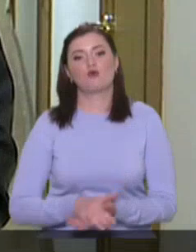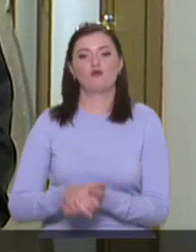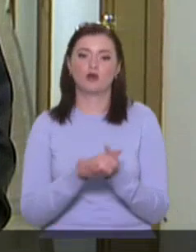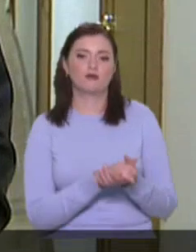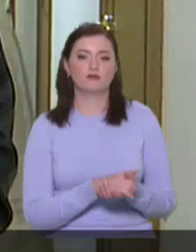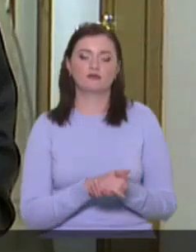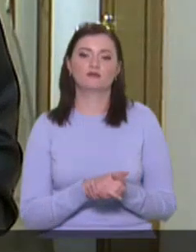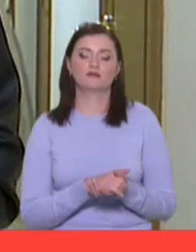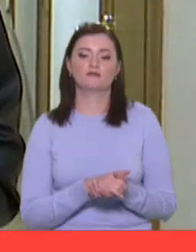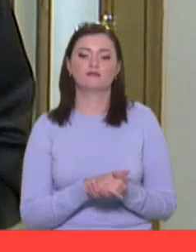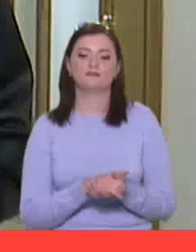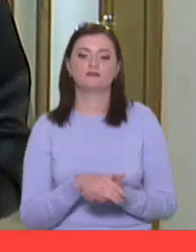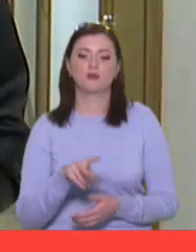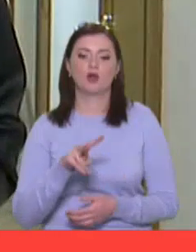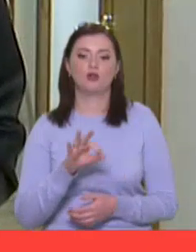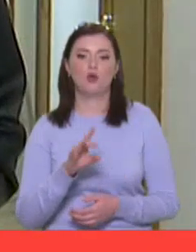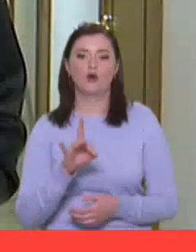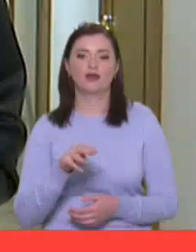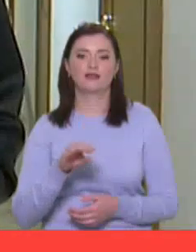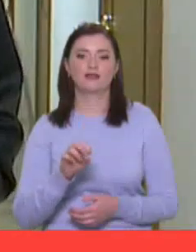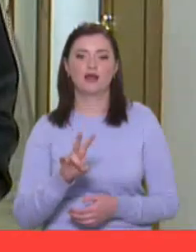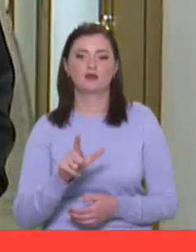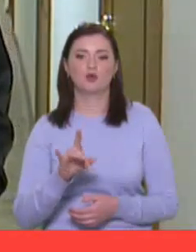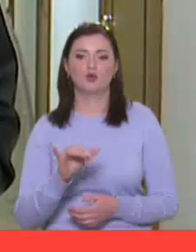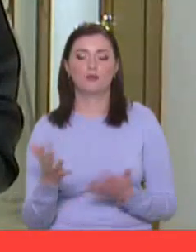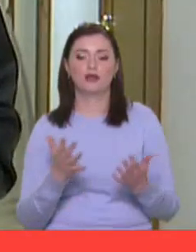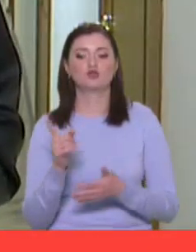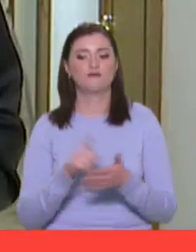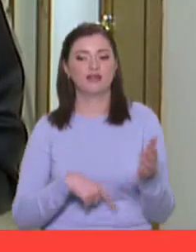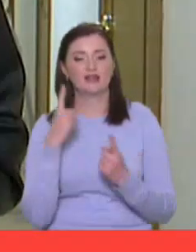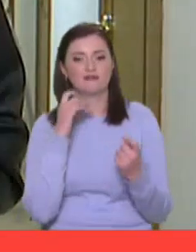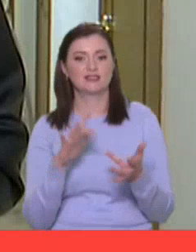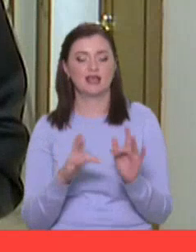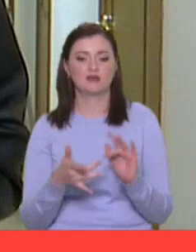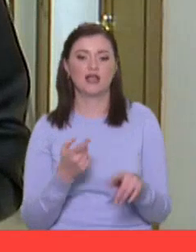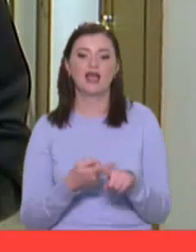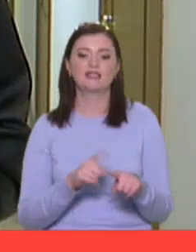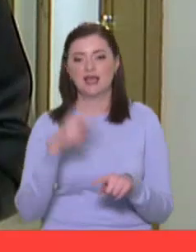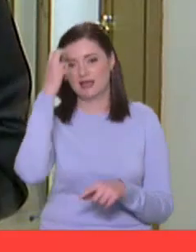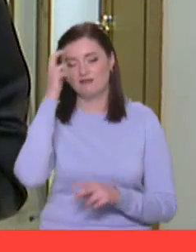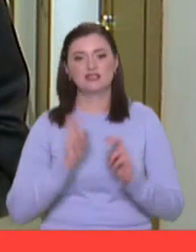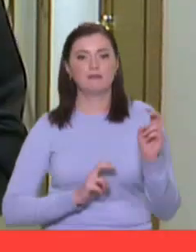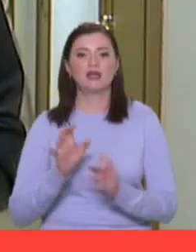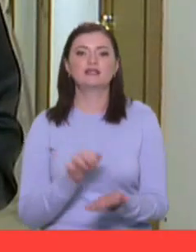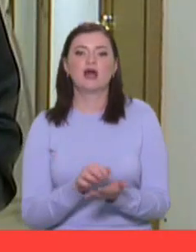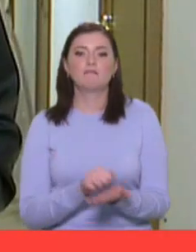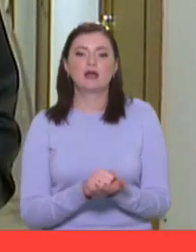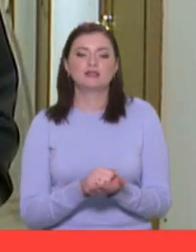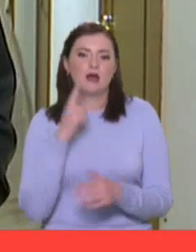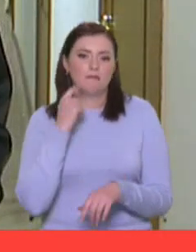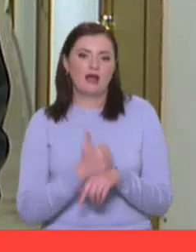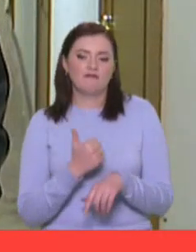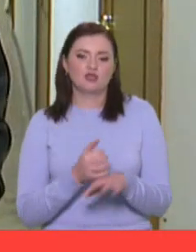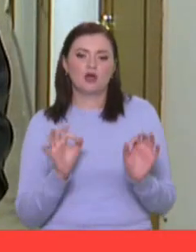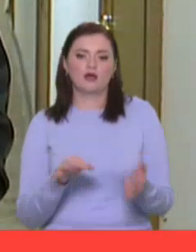обмеженою відповідальністю «Лортен Груп». Якщо от вірити інформації з інтернету, це київське підприємство займається, воно переважно